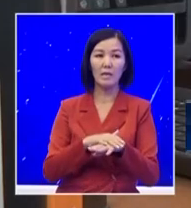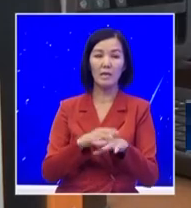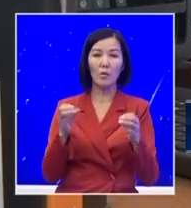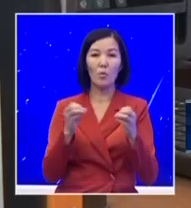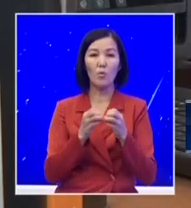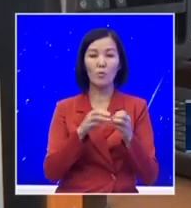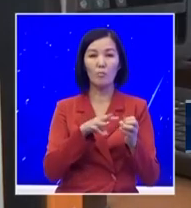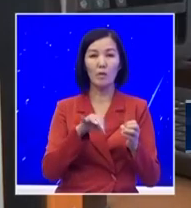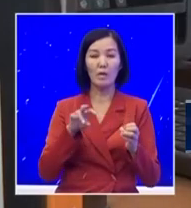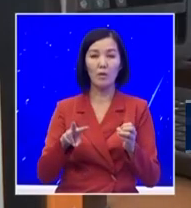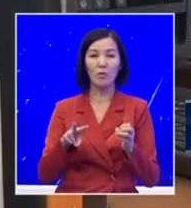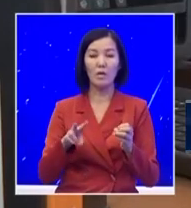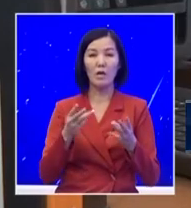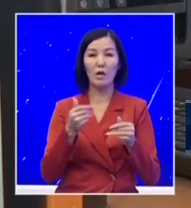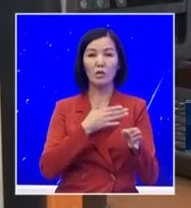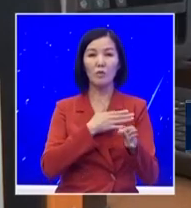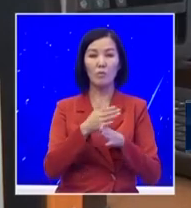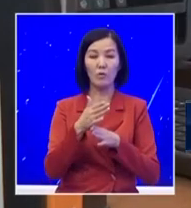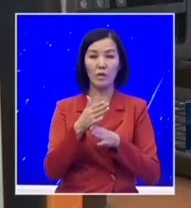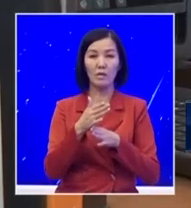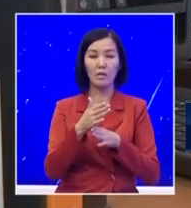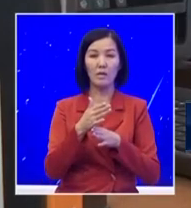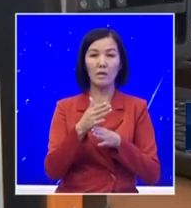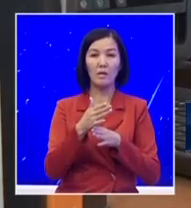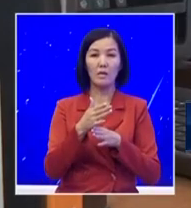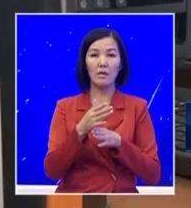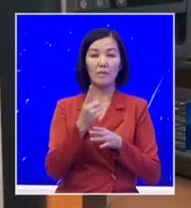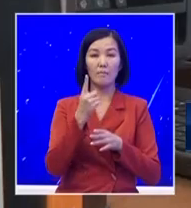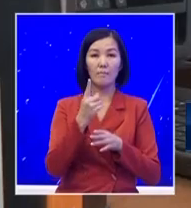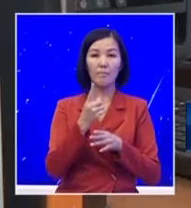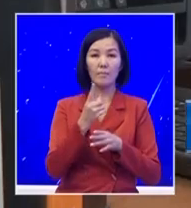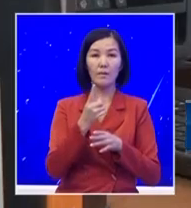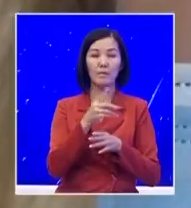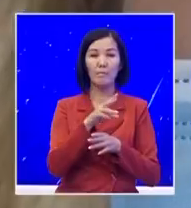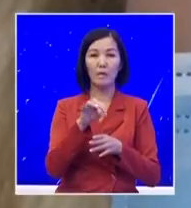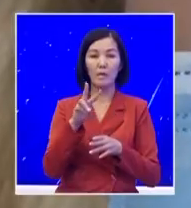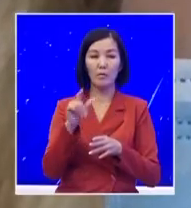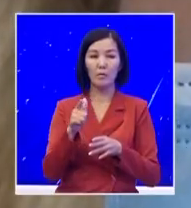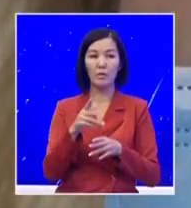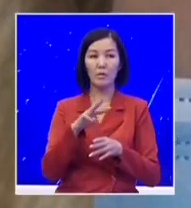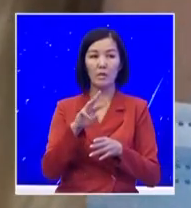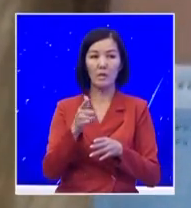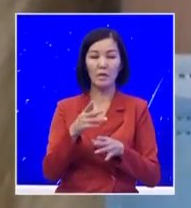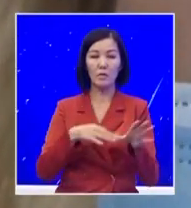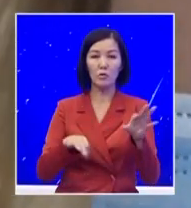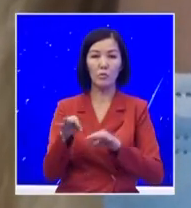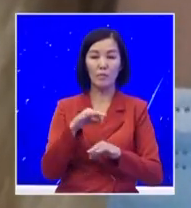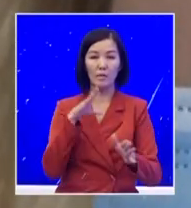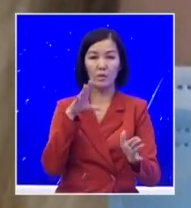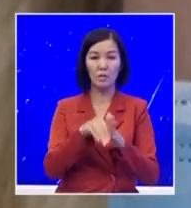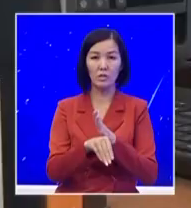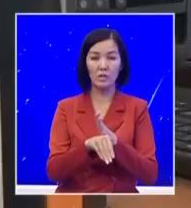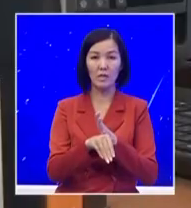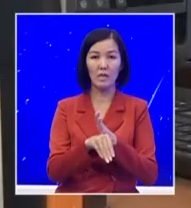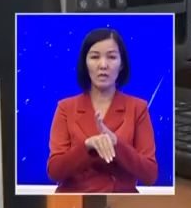миллион теңге қаржы бөлінеді. То есть бір жобаға 1 миллион. Сол жобаның ішінде